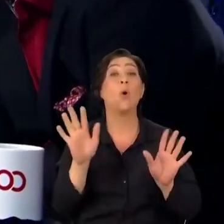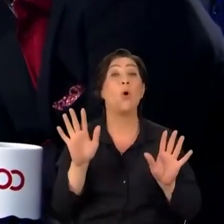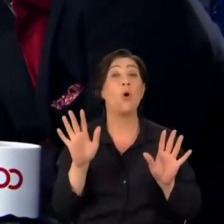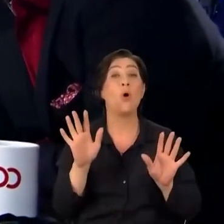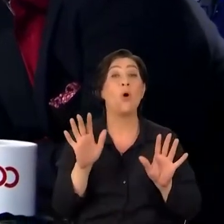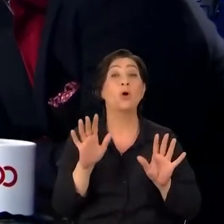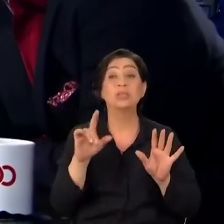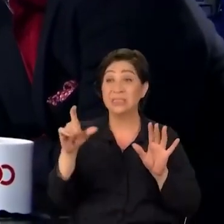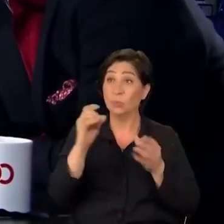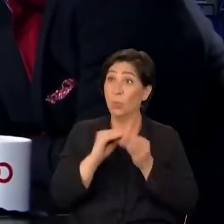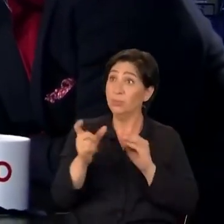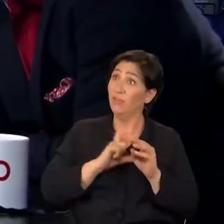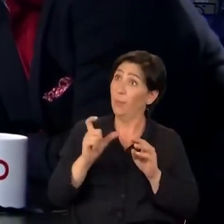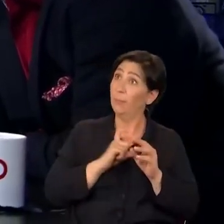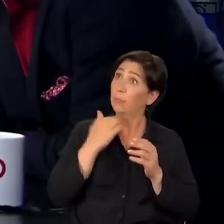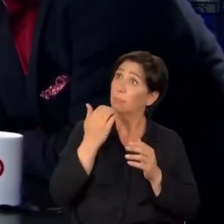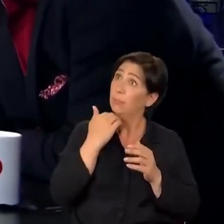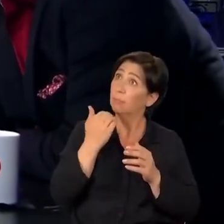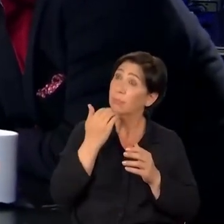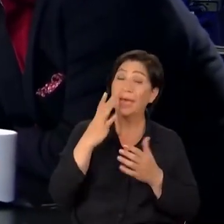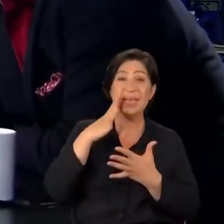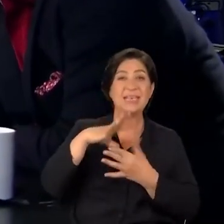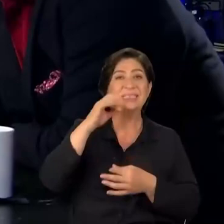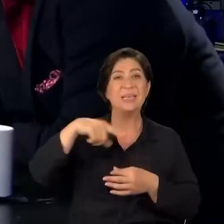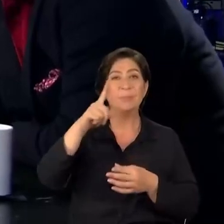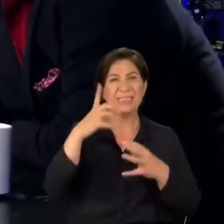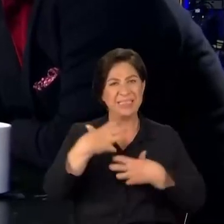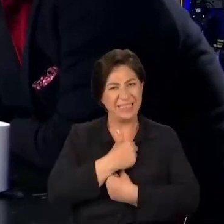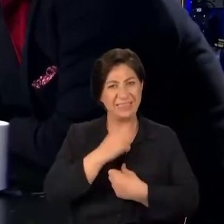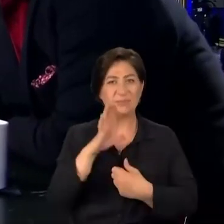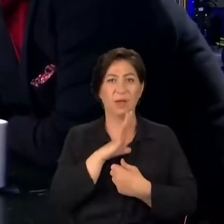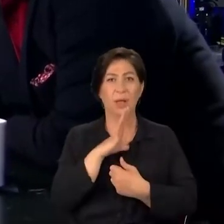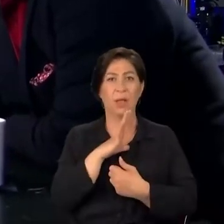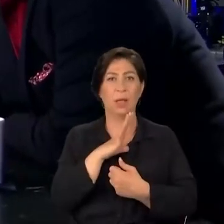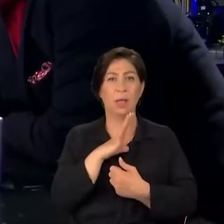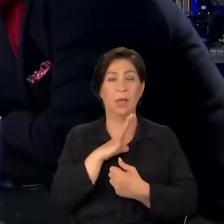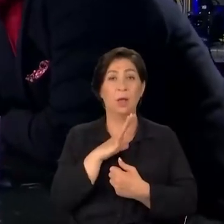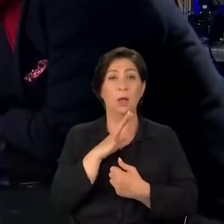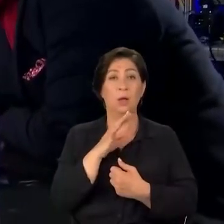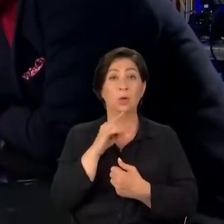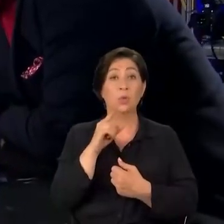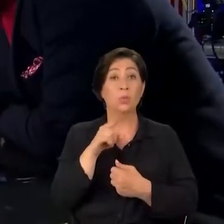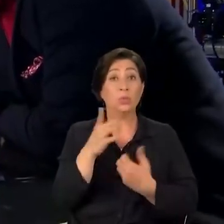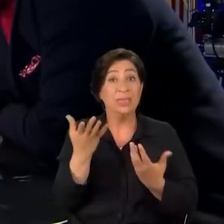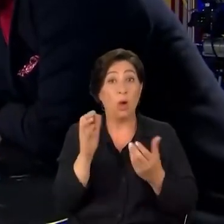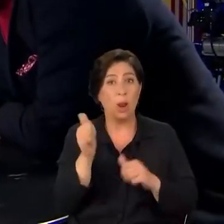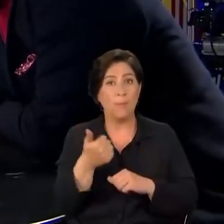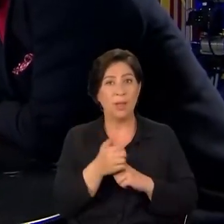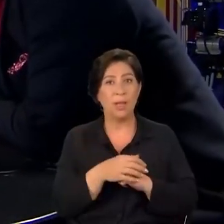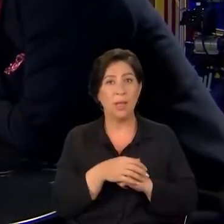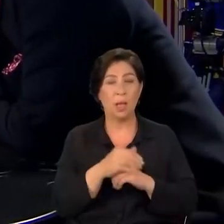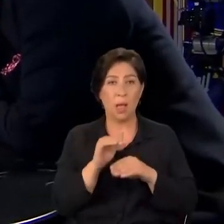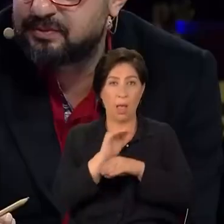vermiyor. Hayır, yanıt vermiyor. Sorunlara yanıt vermiyor. İnsanların, işte bir kriz var. Peki bu bakın, sorunlar niye